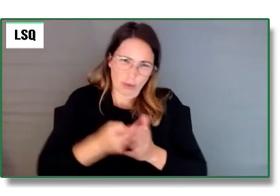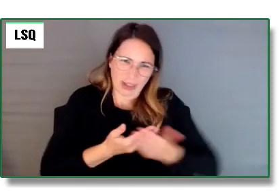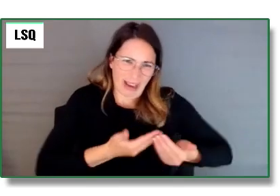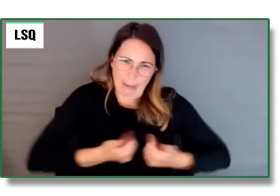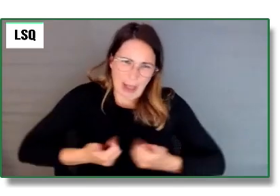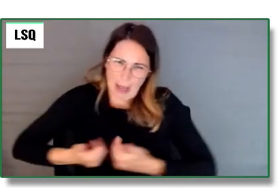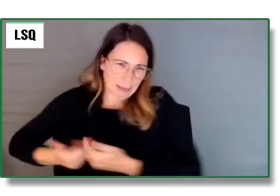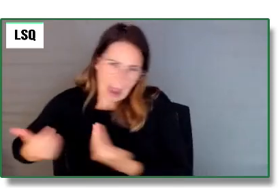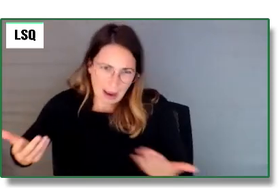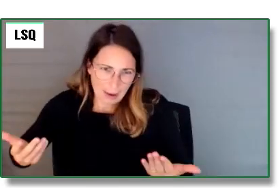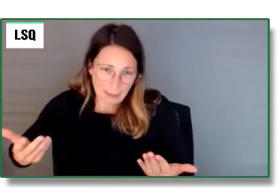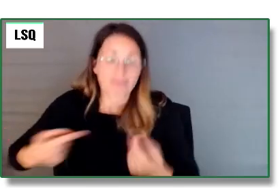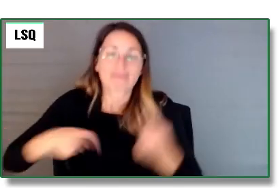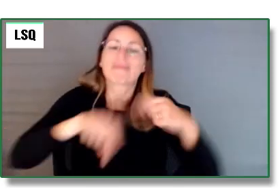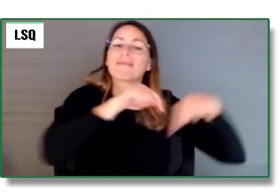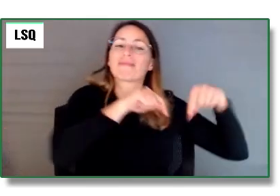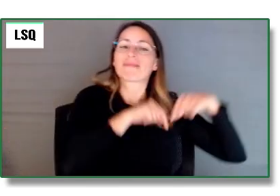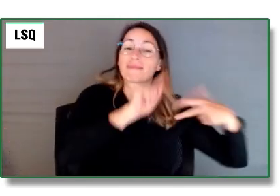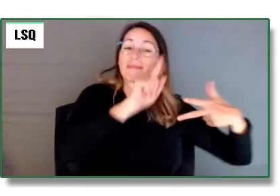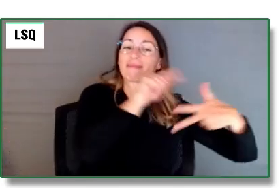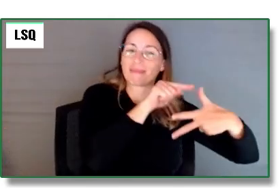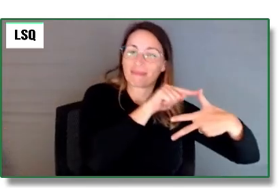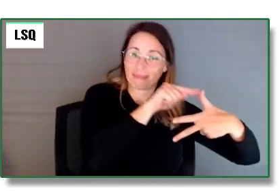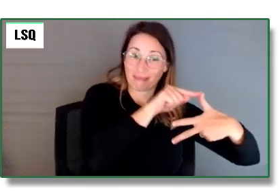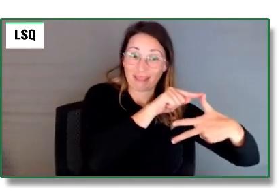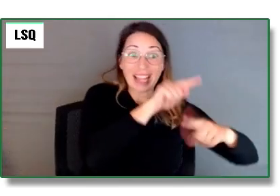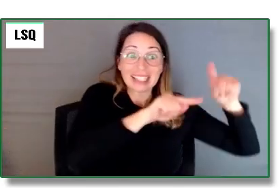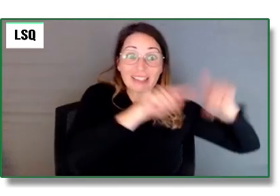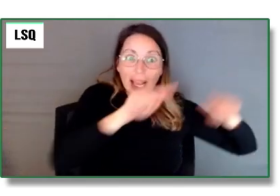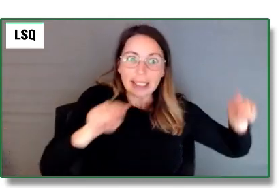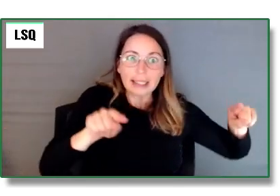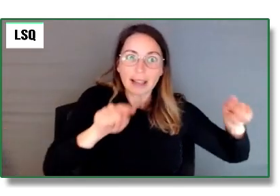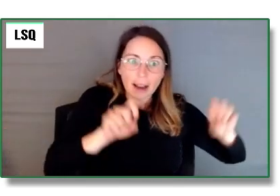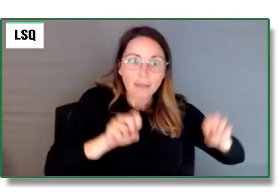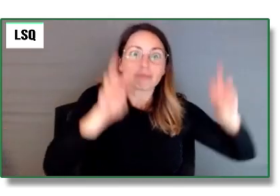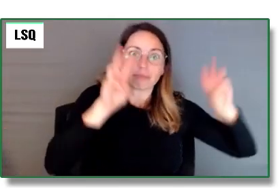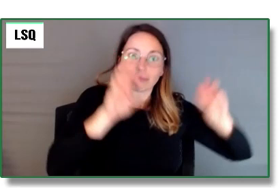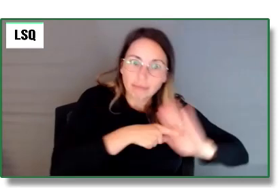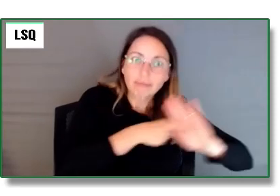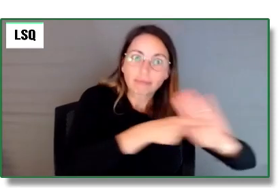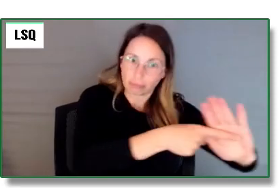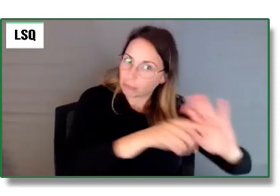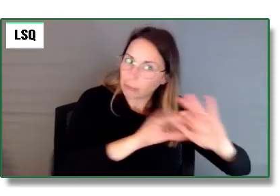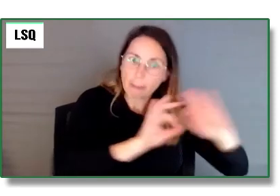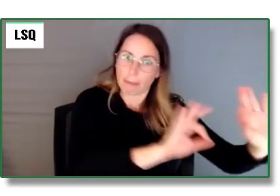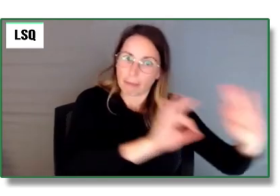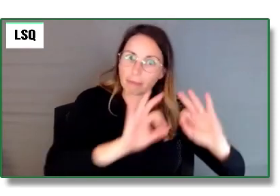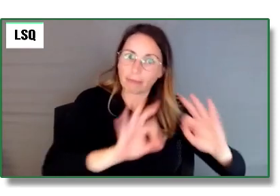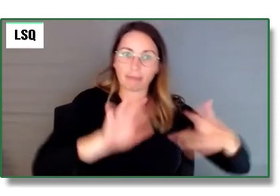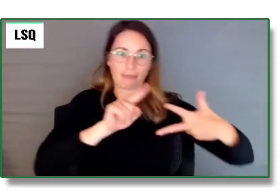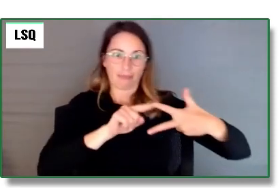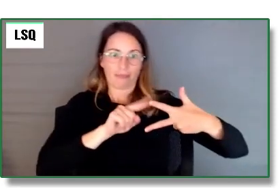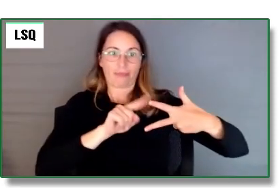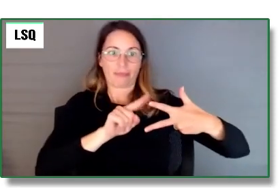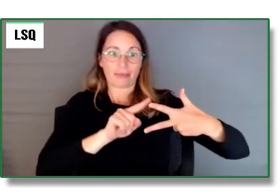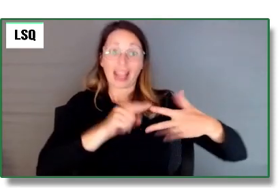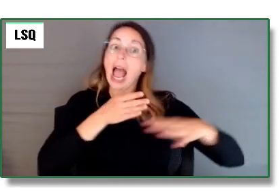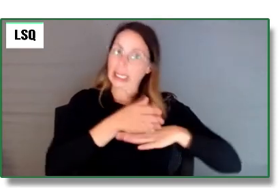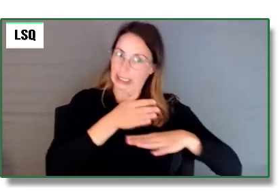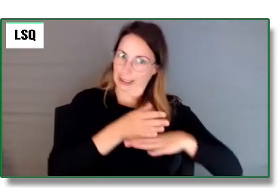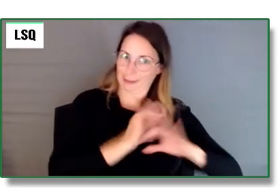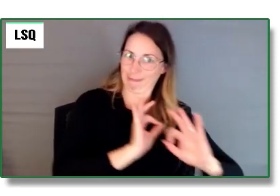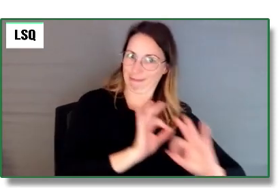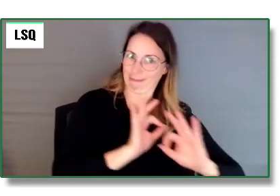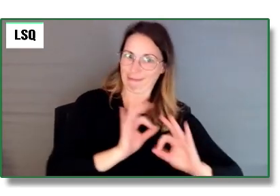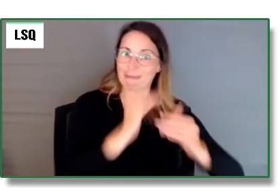la diversité dans toute sa splendeur, un choix de thé exceptionnel. Le numéro 2 représente l'accessibilité, des menus en ligne, sur le tableau des